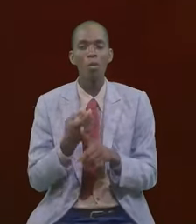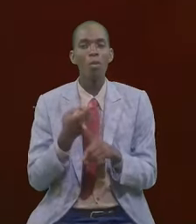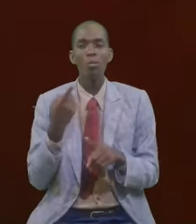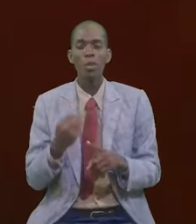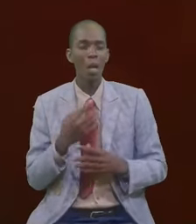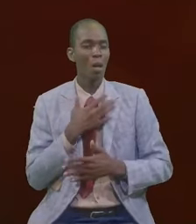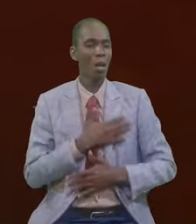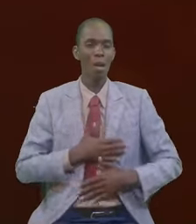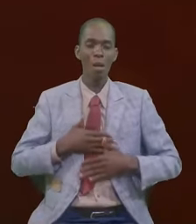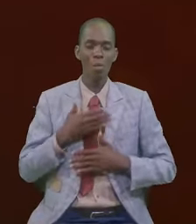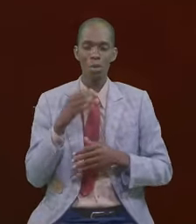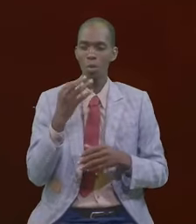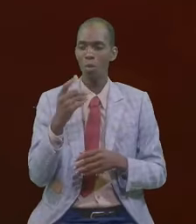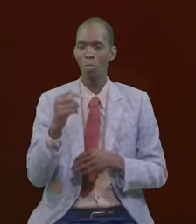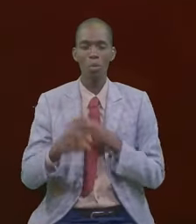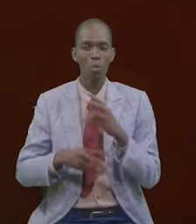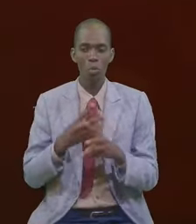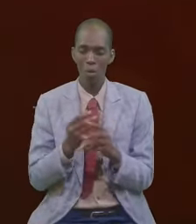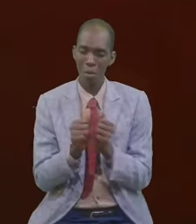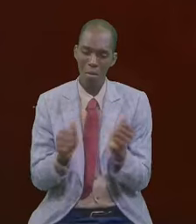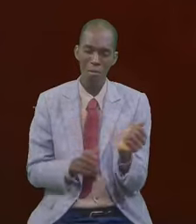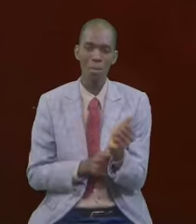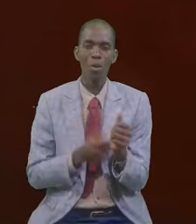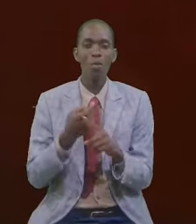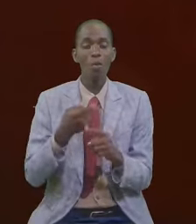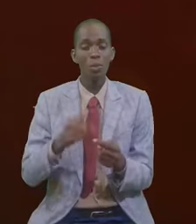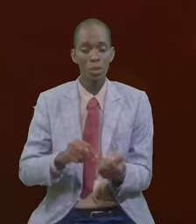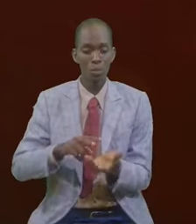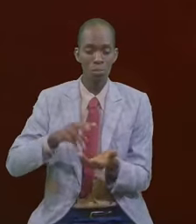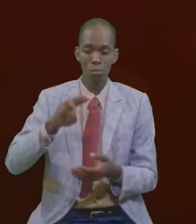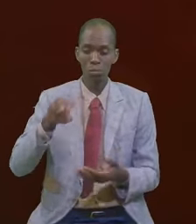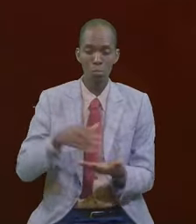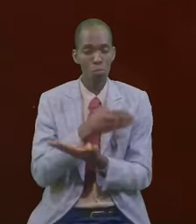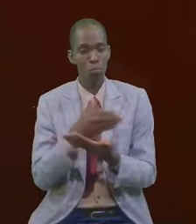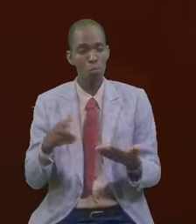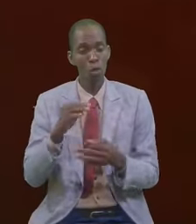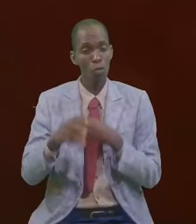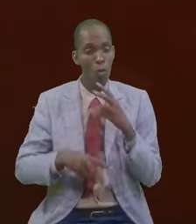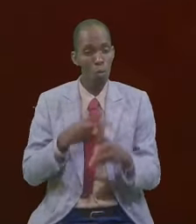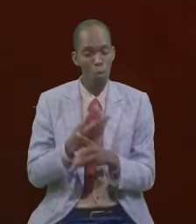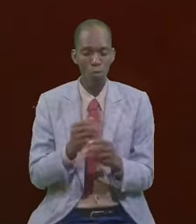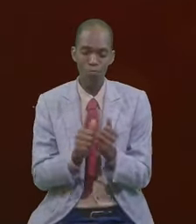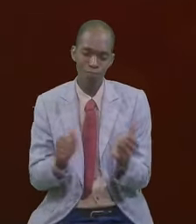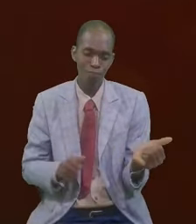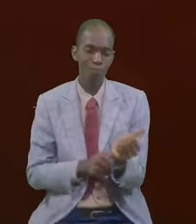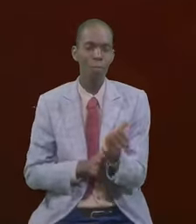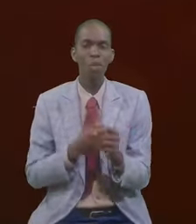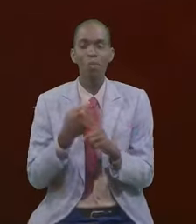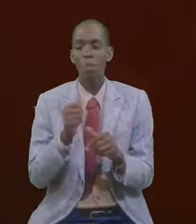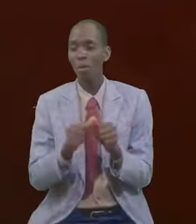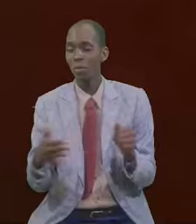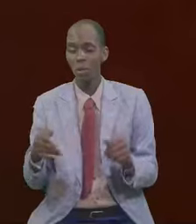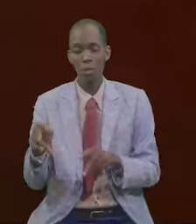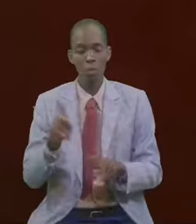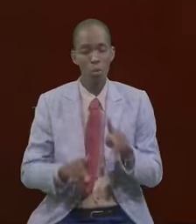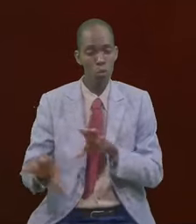des plaisirs du monde, de vous préserver de la musique du monde, de vous préserver de